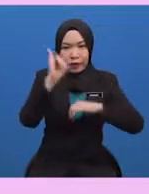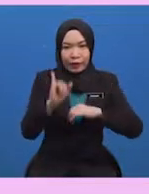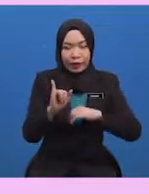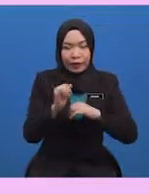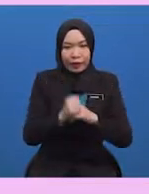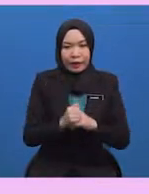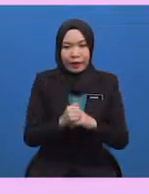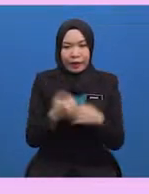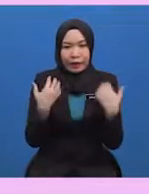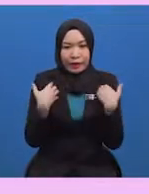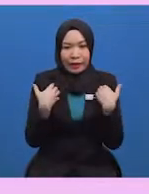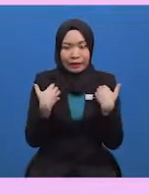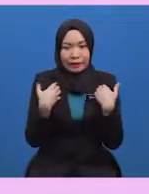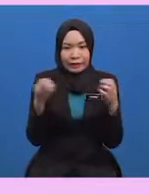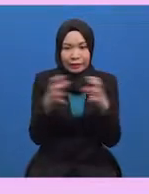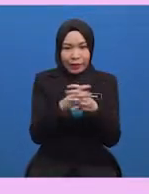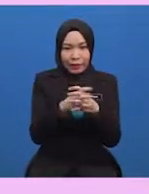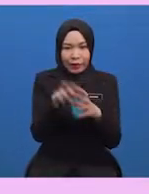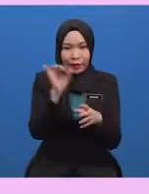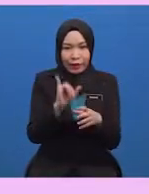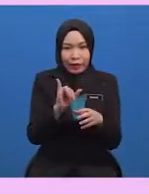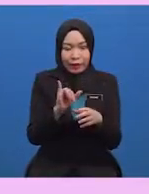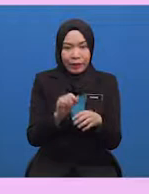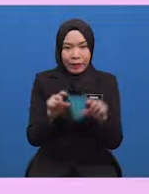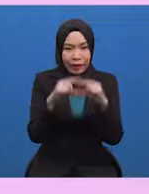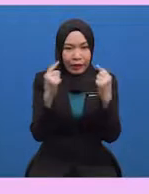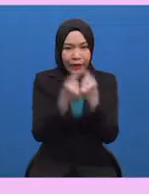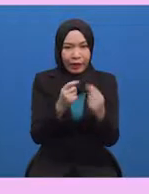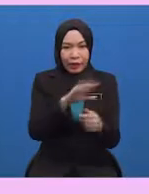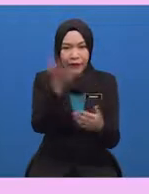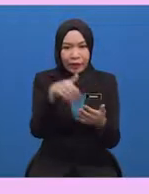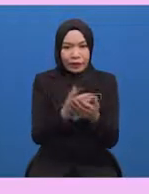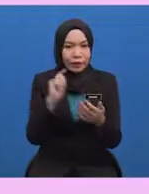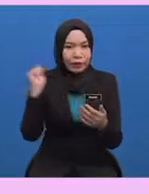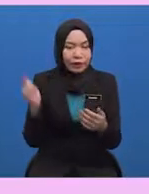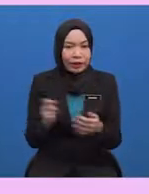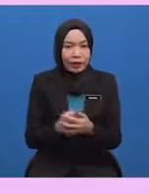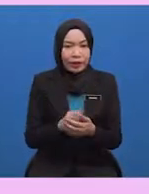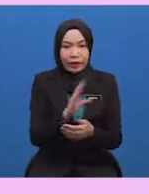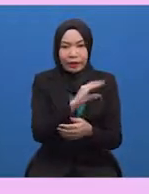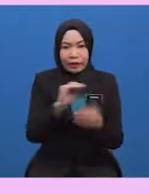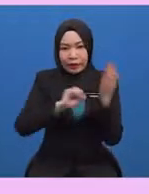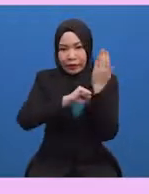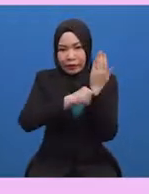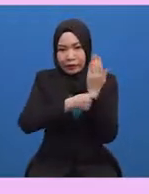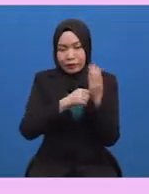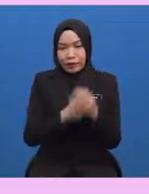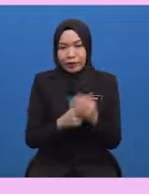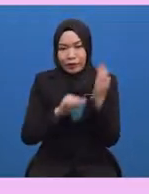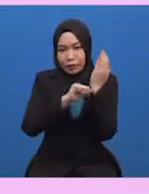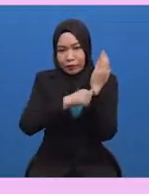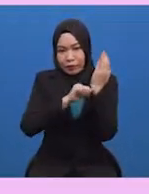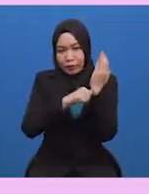bersifat kesepaduan yang menggabung jalinkan segala tenaga, sumber berpotensi dan